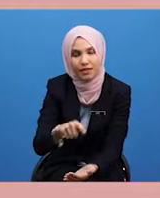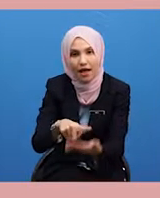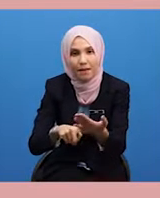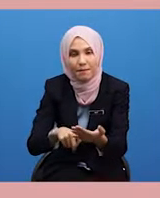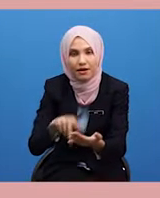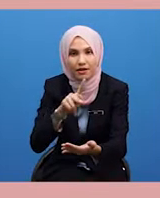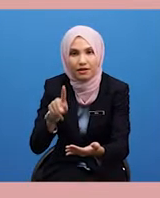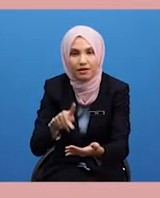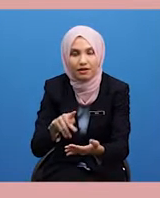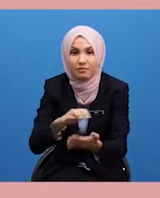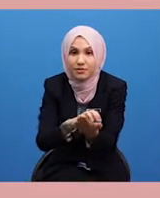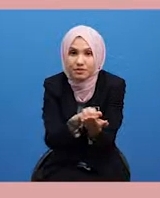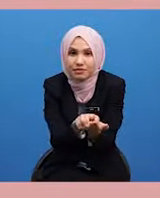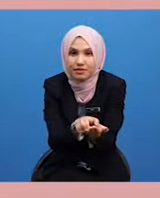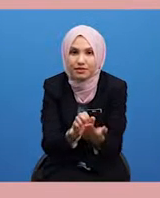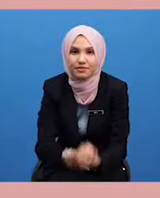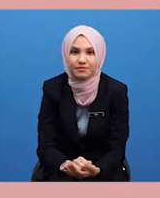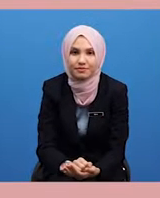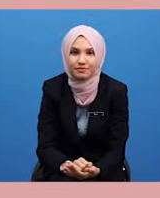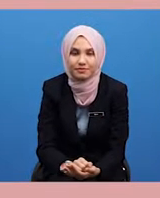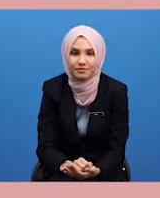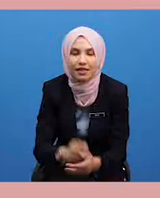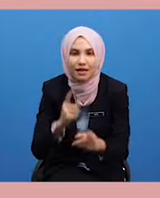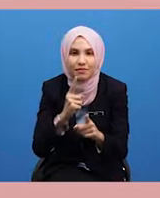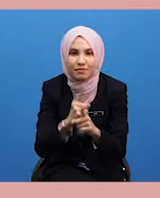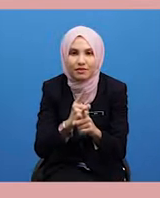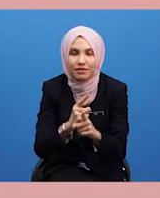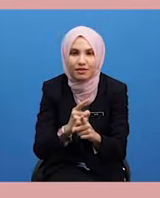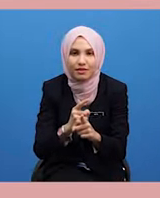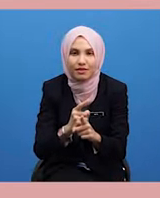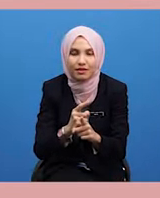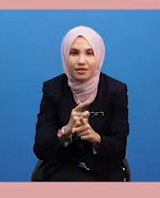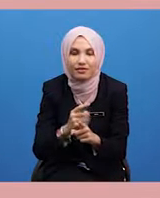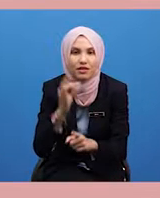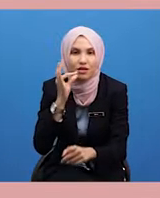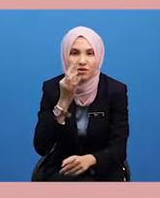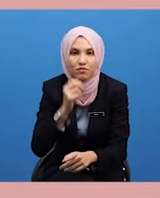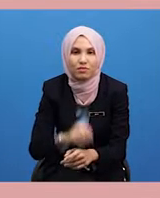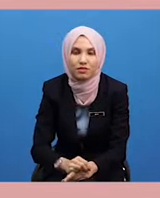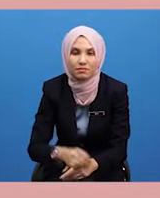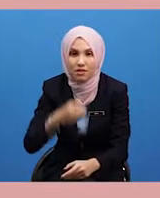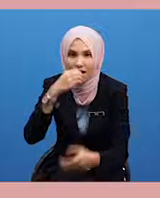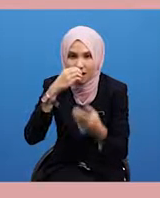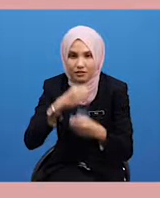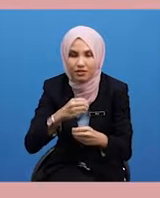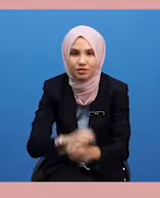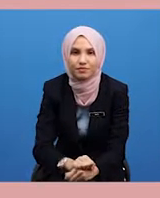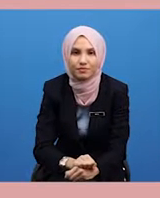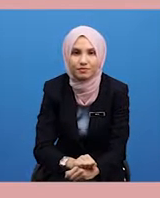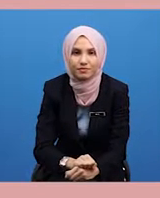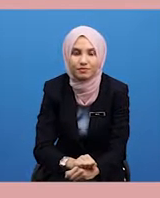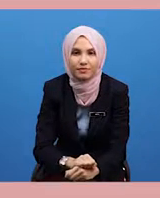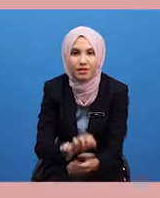Apakah biji benih ini? Ya, ianya sebuah biji benih jagung. Biji benih